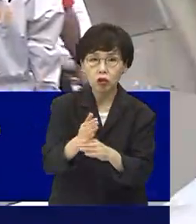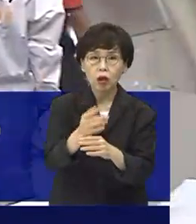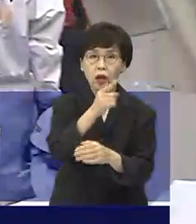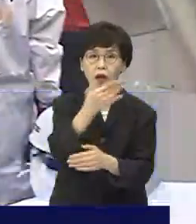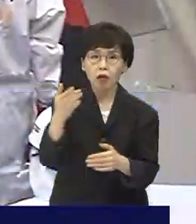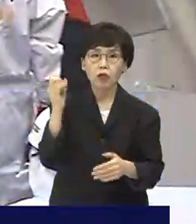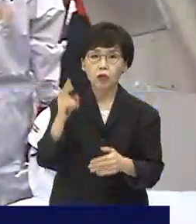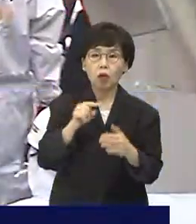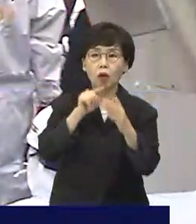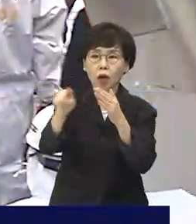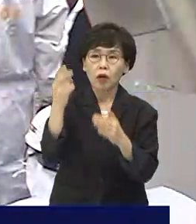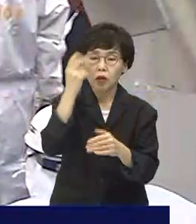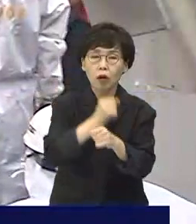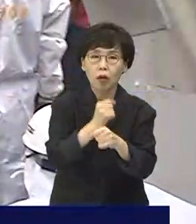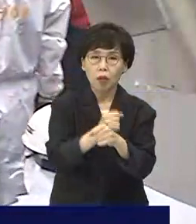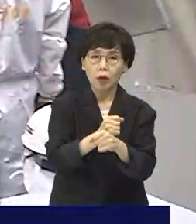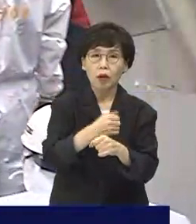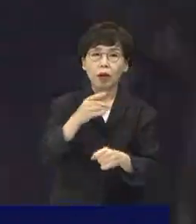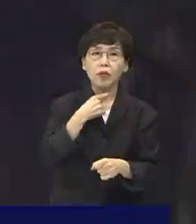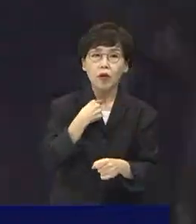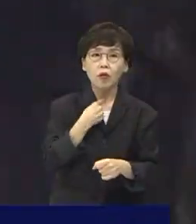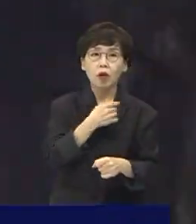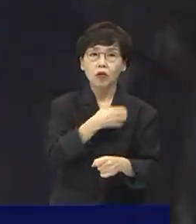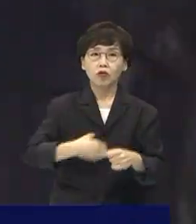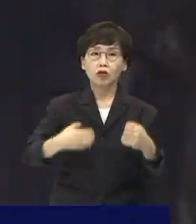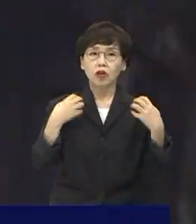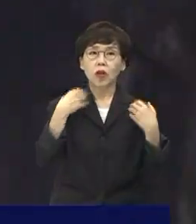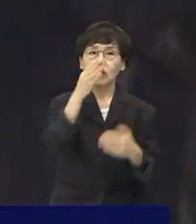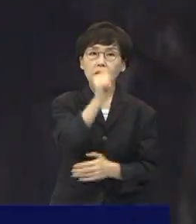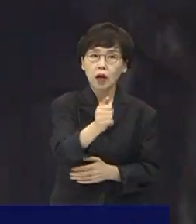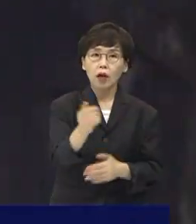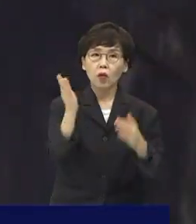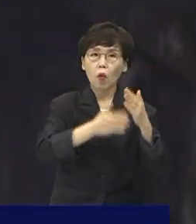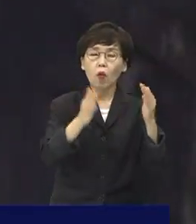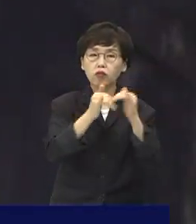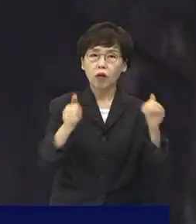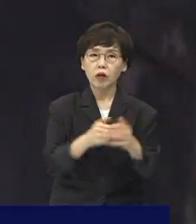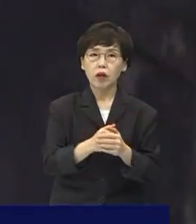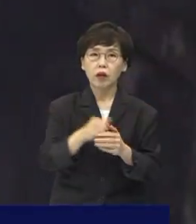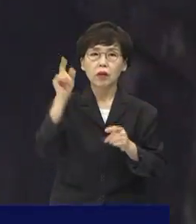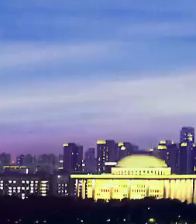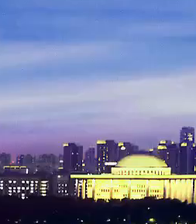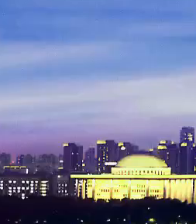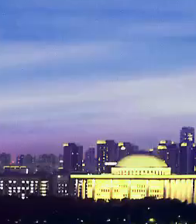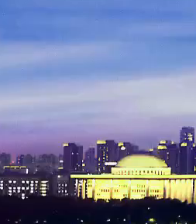갔던 구청장과 공무원 등이 다친 것으로 보고 정확한 경위를 조사하고 있습니다.